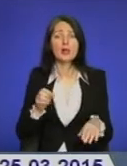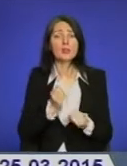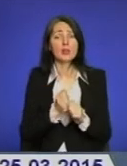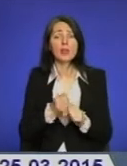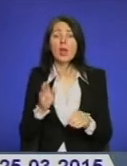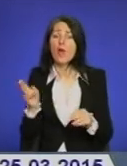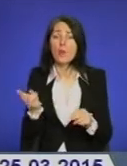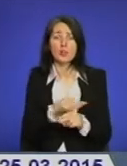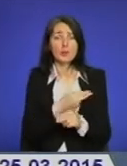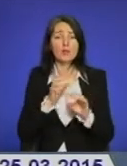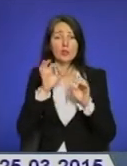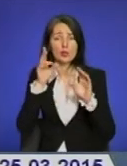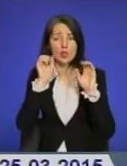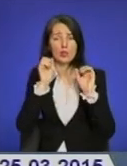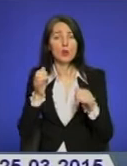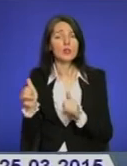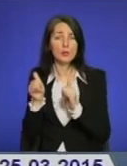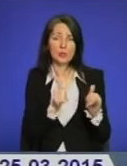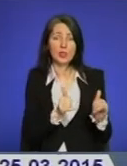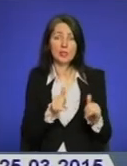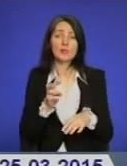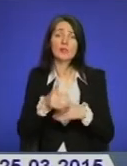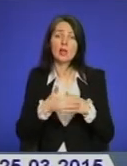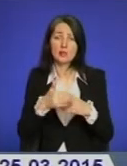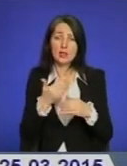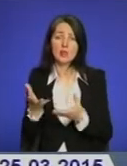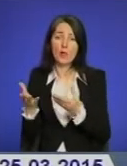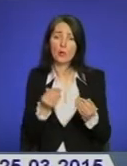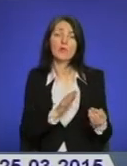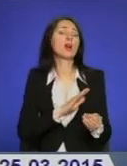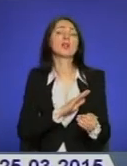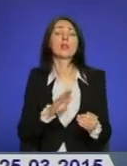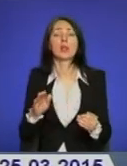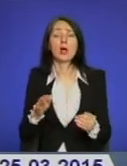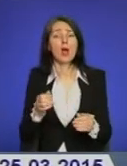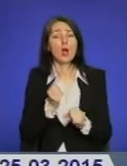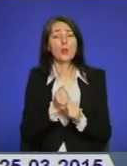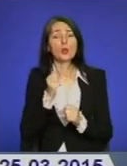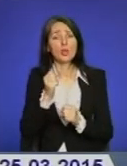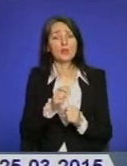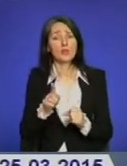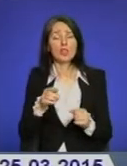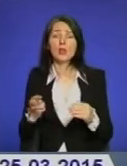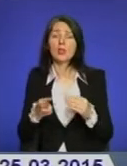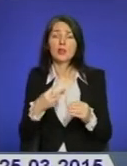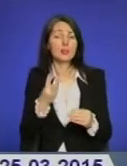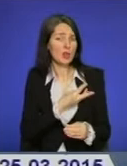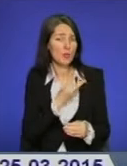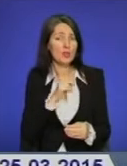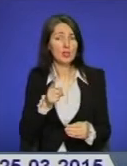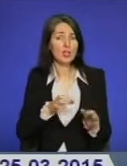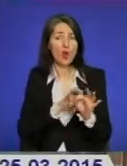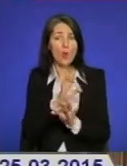соціального забезпечення санкціями впливати на недобросовісну роботодавців чи стимулювати їх це обговорювали в обласному центрі